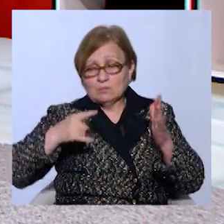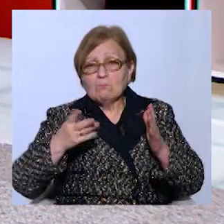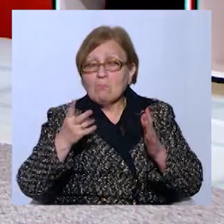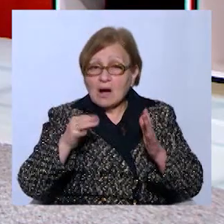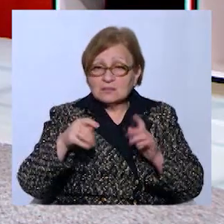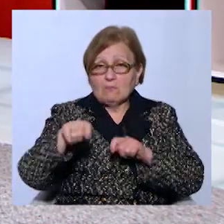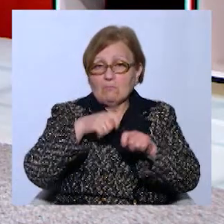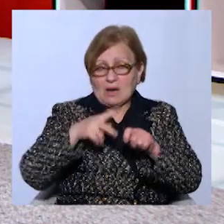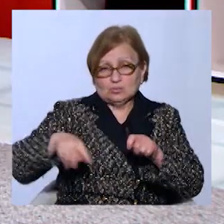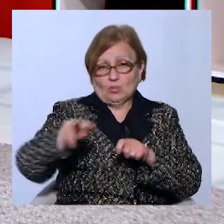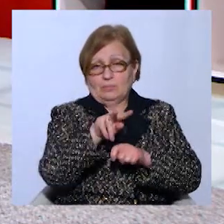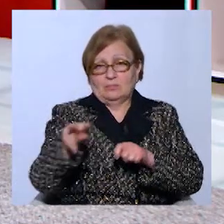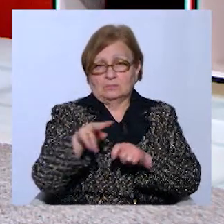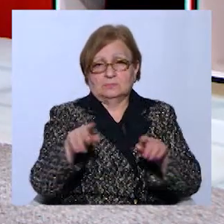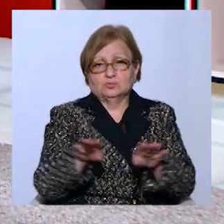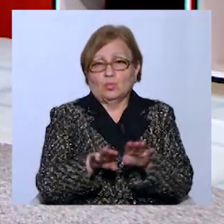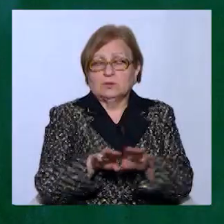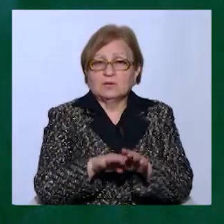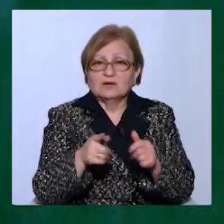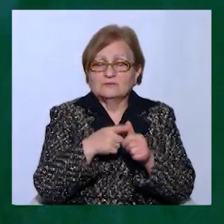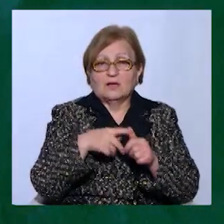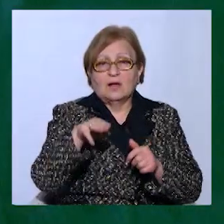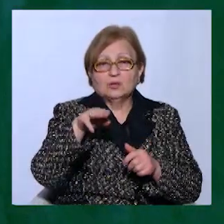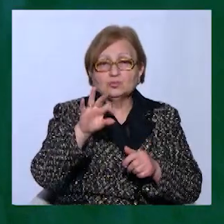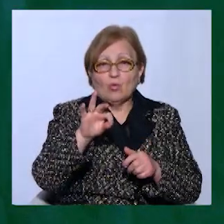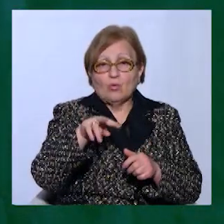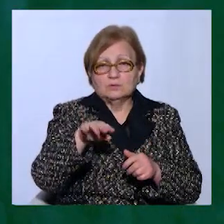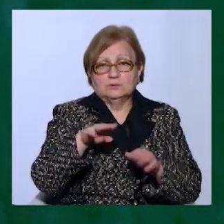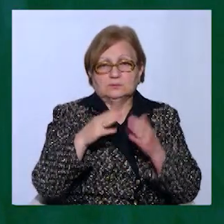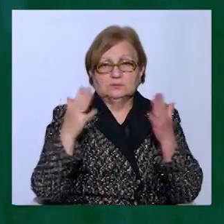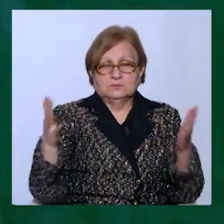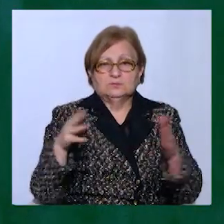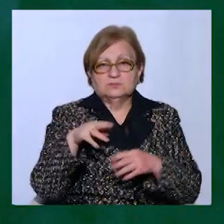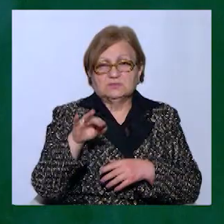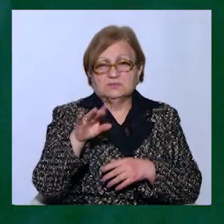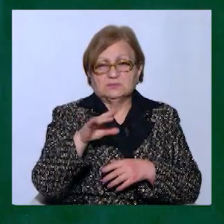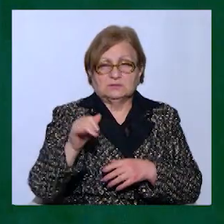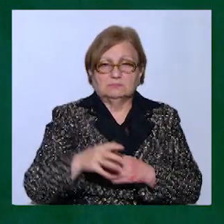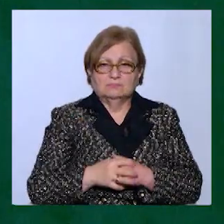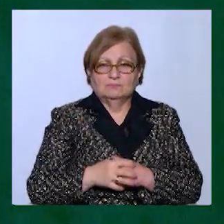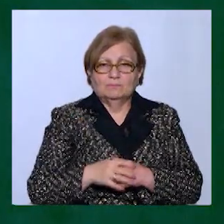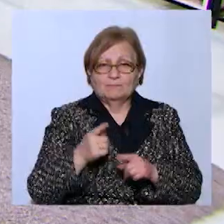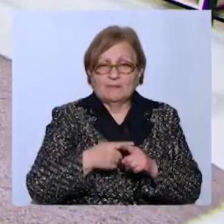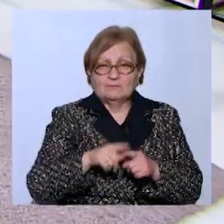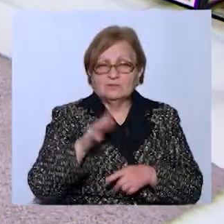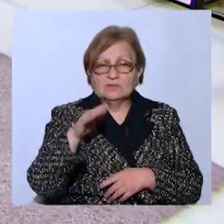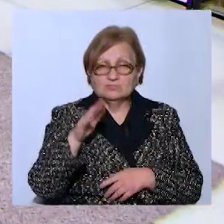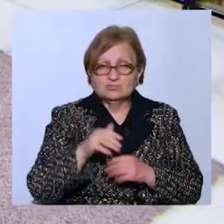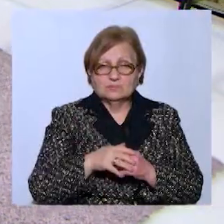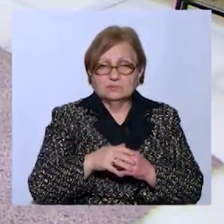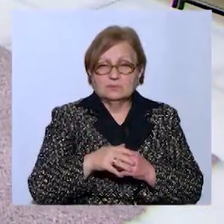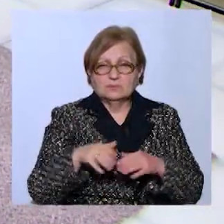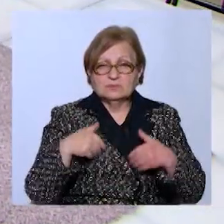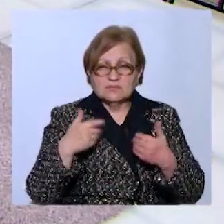კვადრატის ტოლი, მაგრამ მათი ფართობები არის ტოლი. ისინი არის ტოლდიდი. ამით გემშვიდობებით,